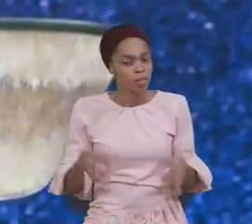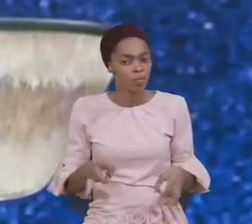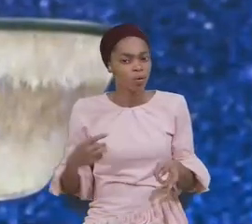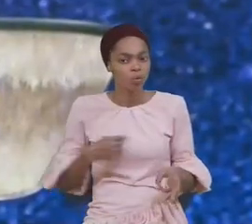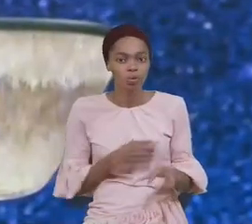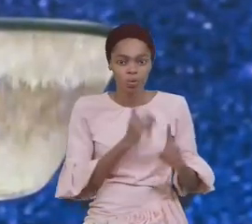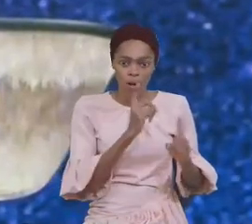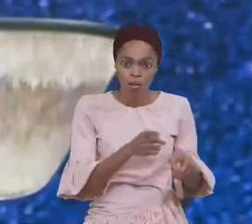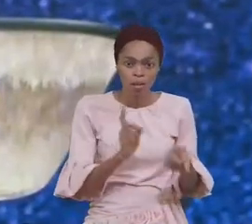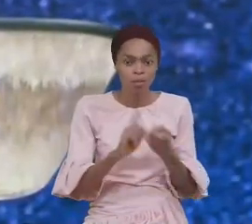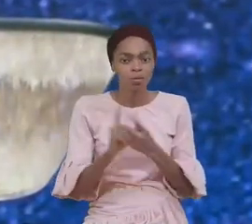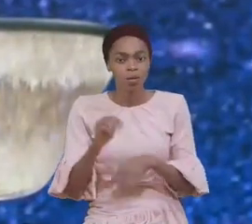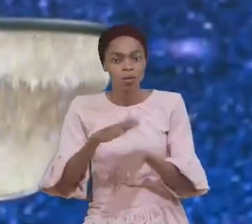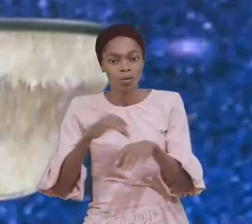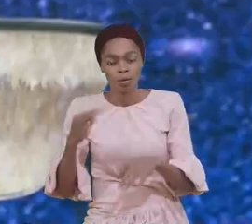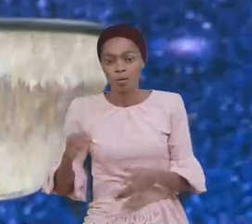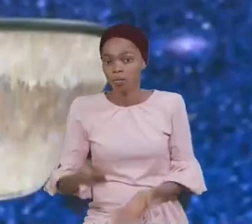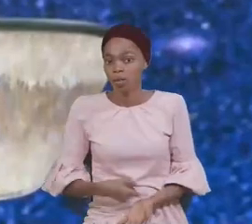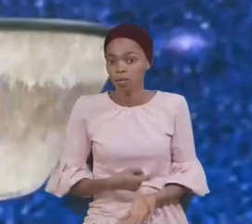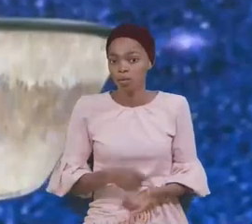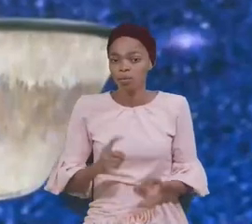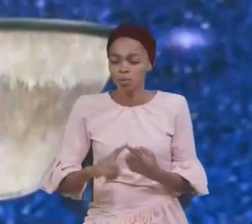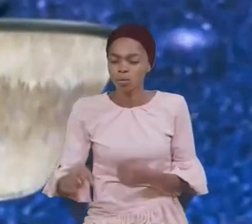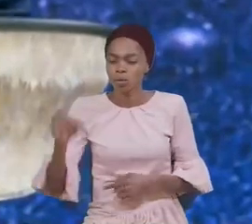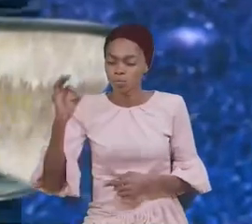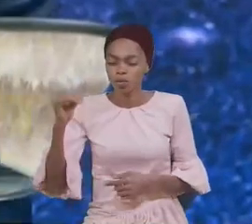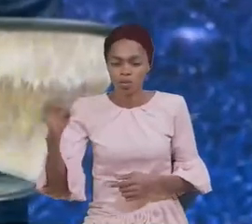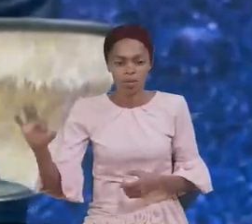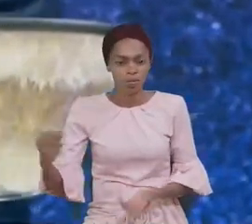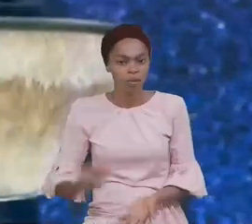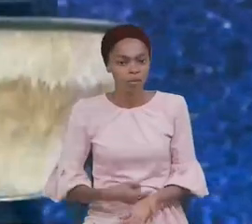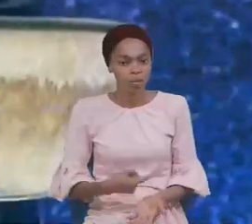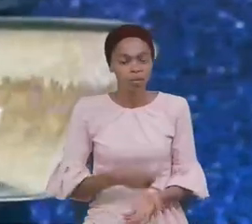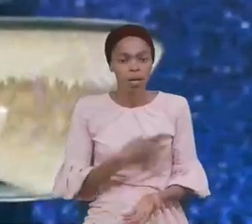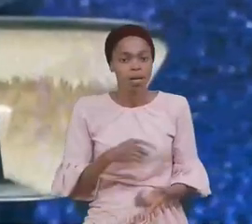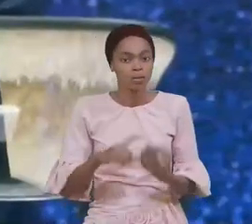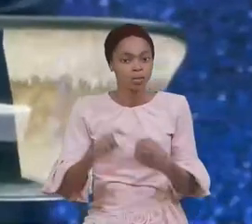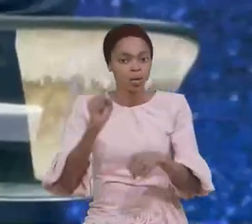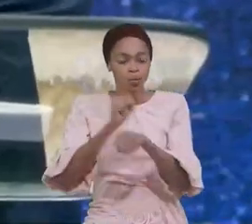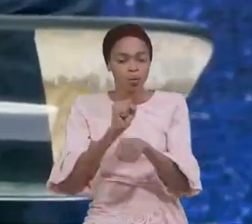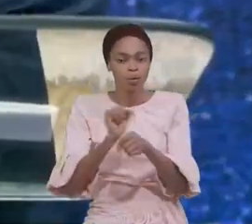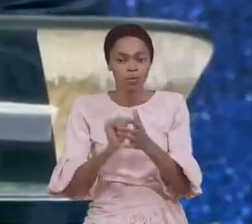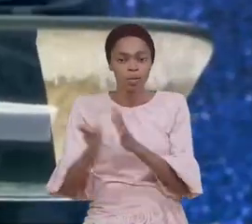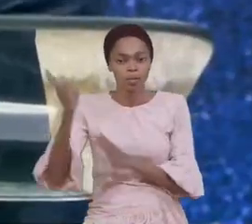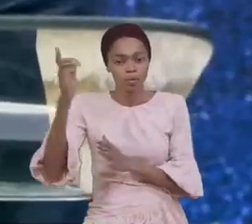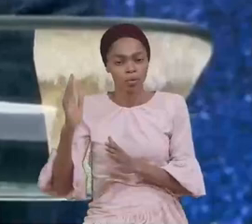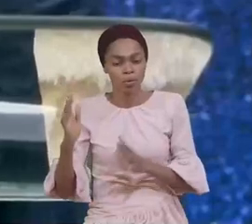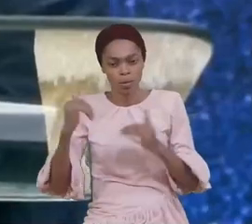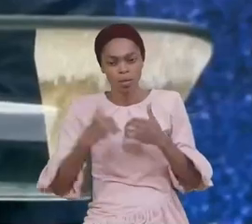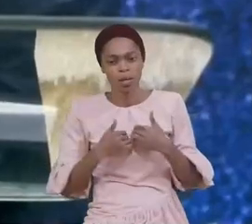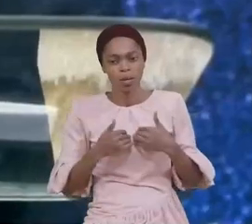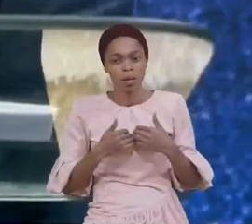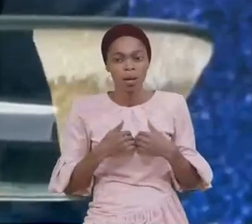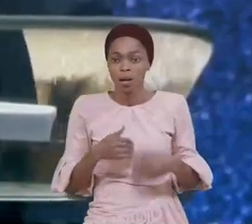l'évangile, à la consécration et à l'engagement, à la prédication de l'évangile, à l'œuvre que notre